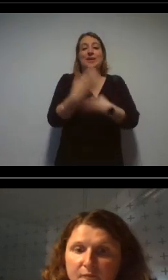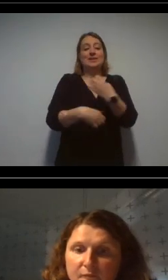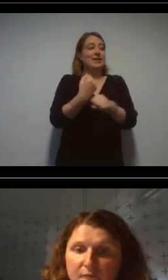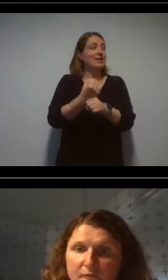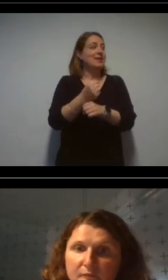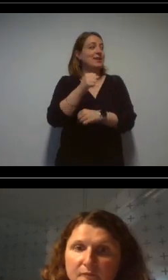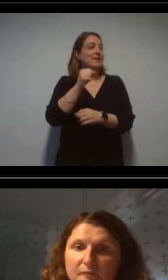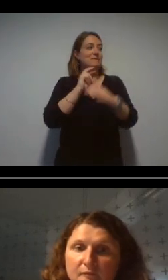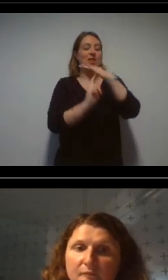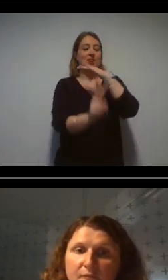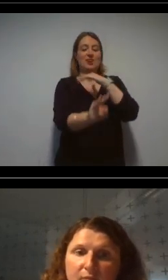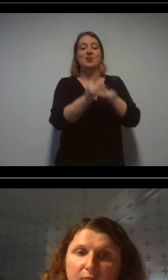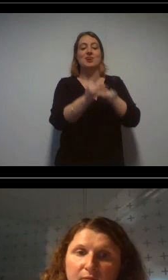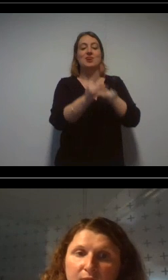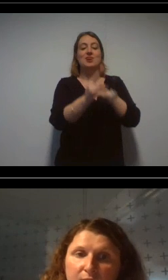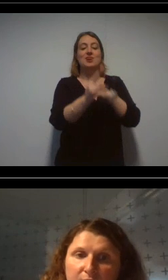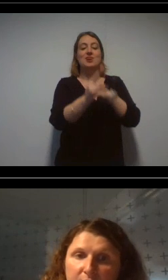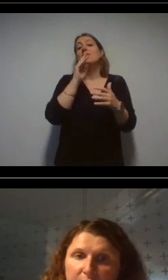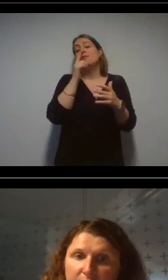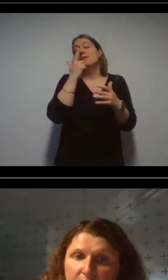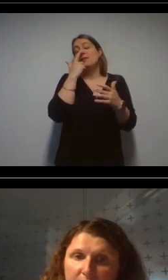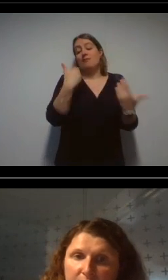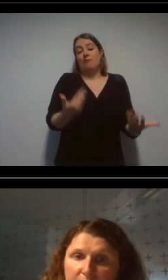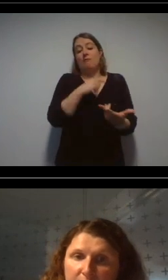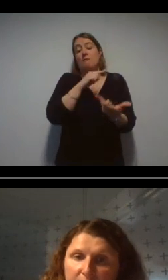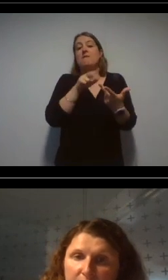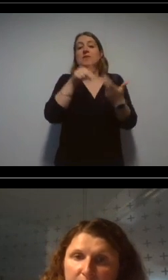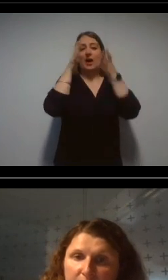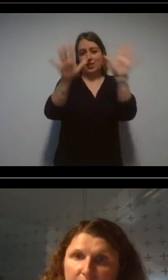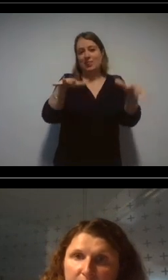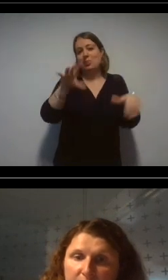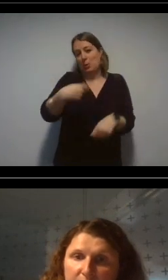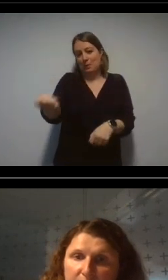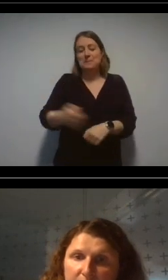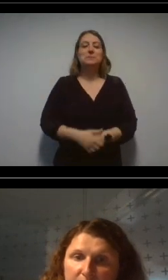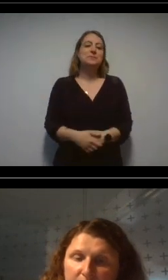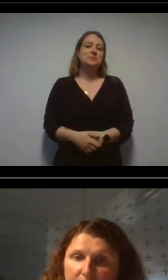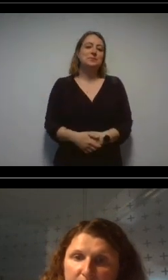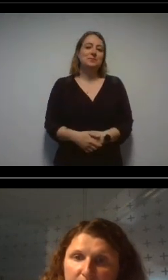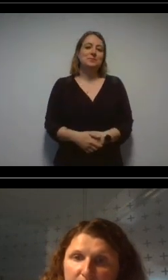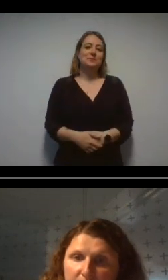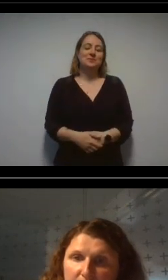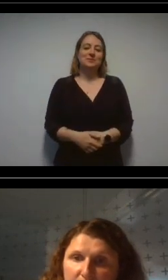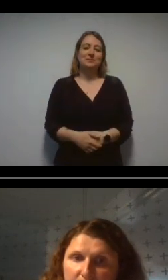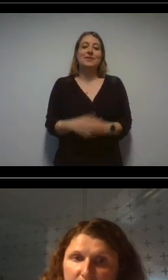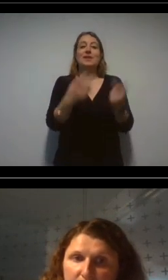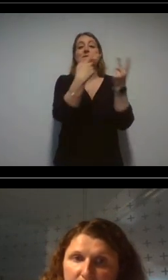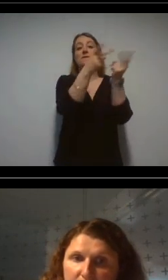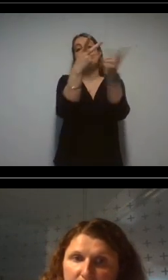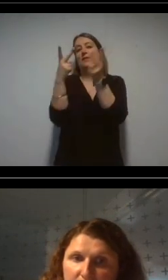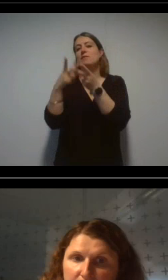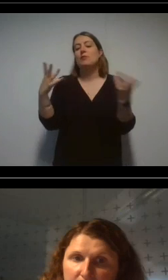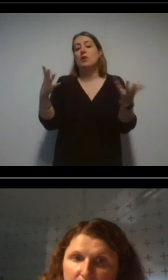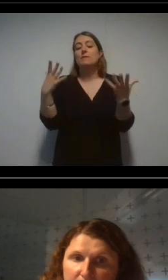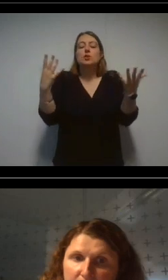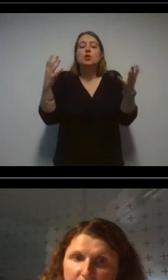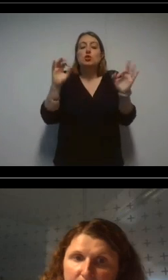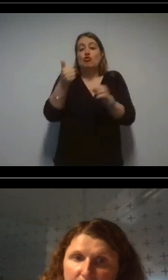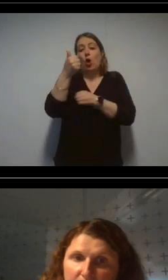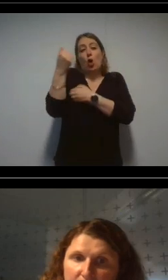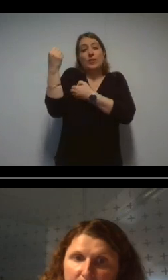probablement. Qu'on ira à Rennes cette année. Voilà. Et donc ça, ce sont les villes. C'est un événement